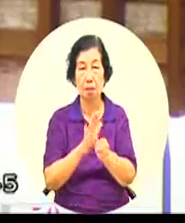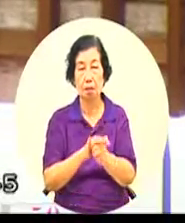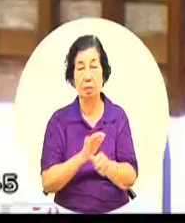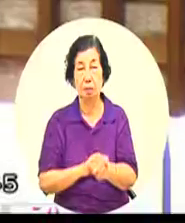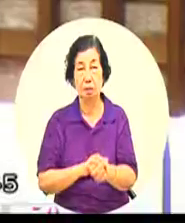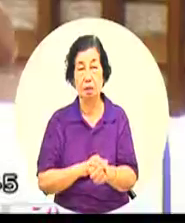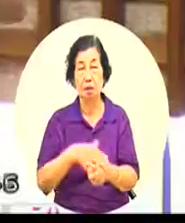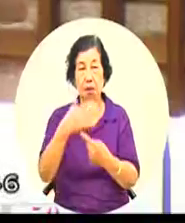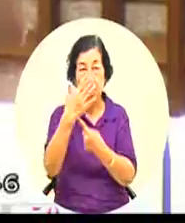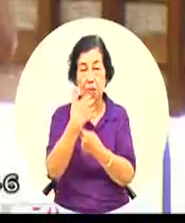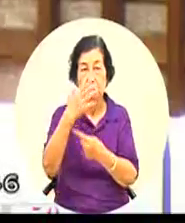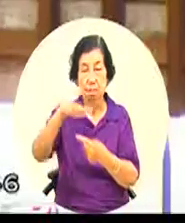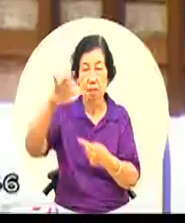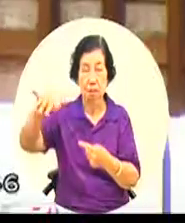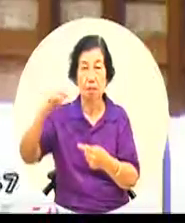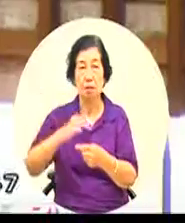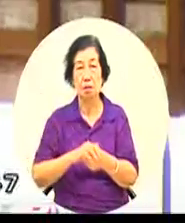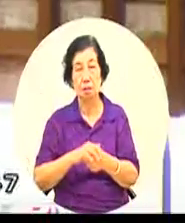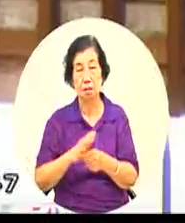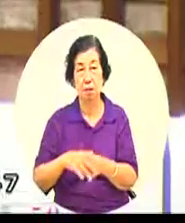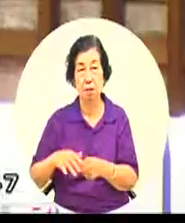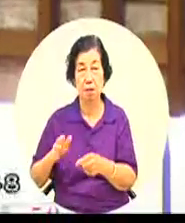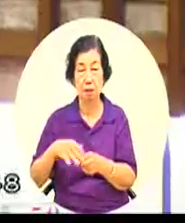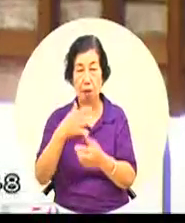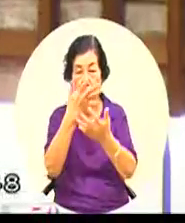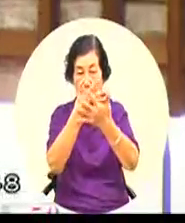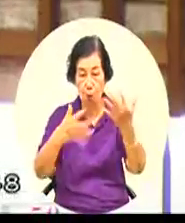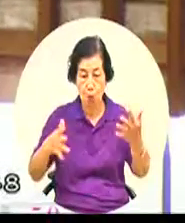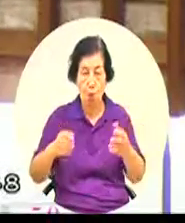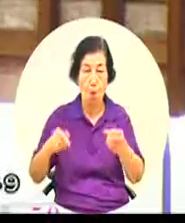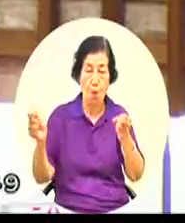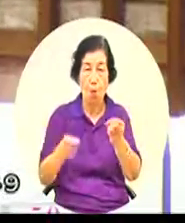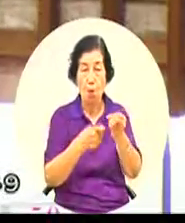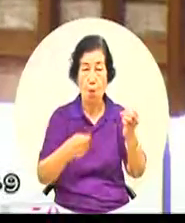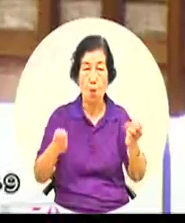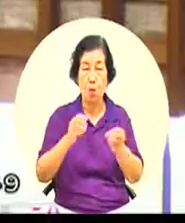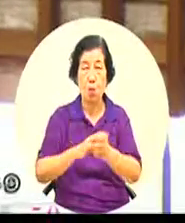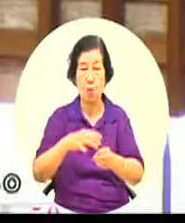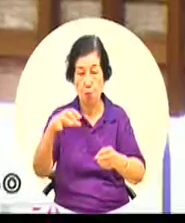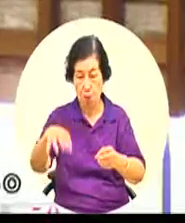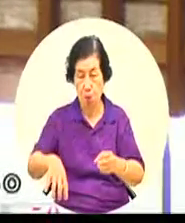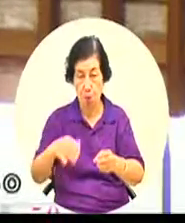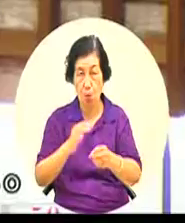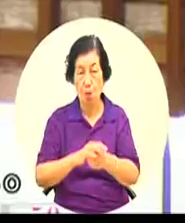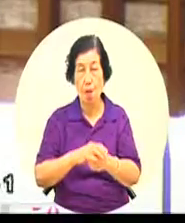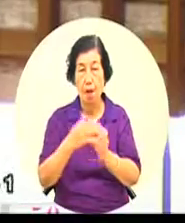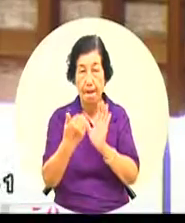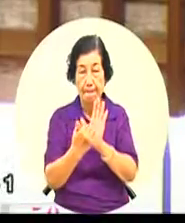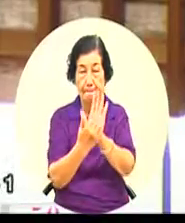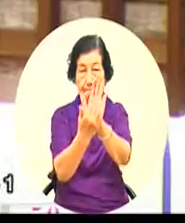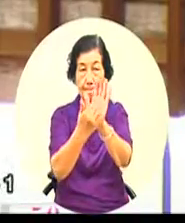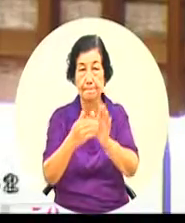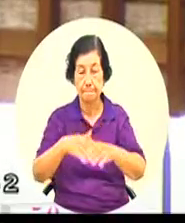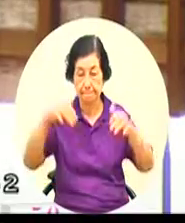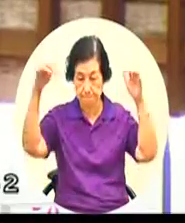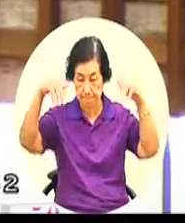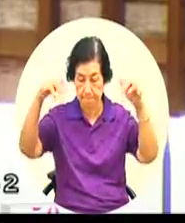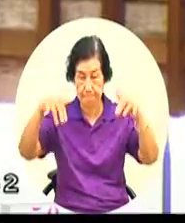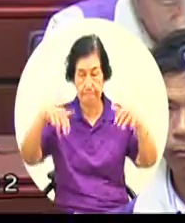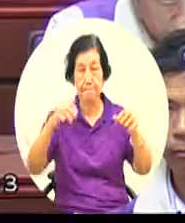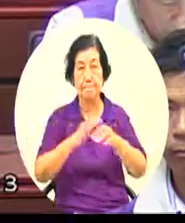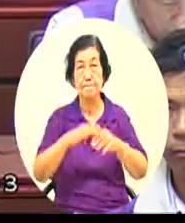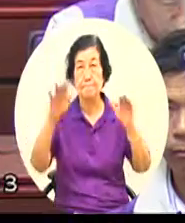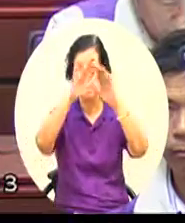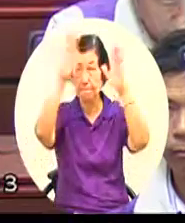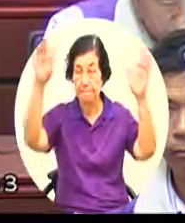网球场的遮雨棚，接下来拜托处长好啊啦，迄免足济。 好，这我们来了解一下，看怎么规划，让这个球友